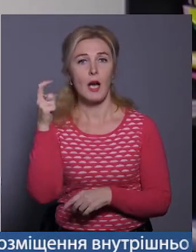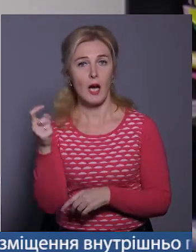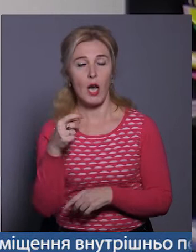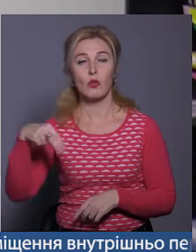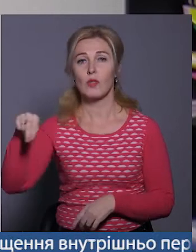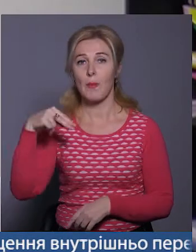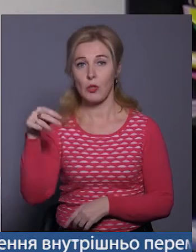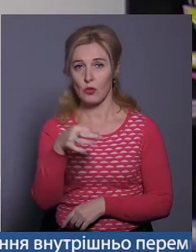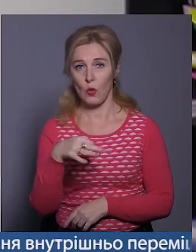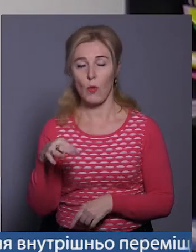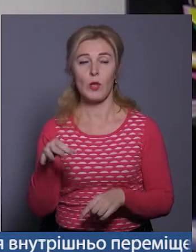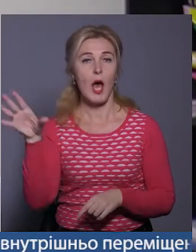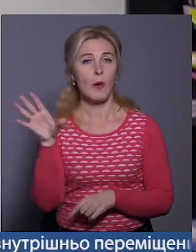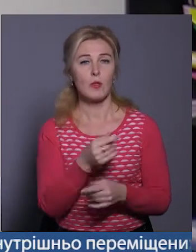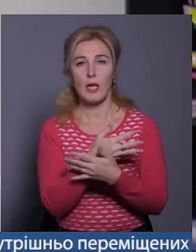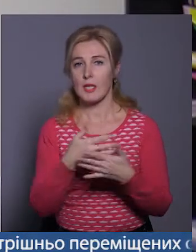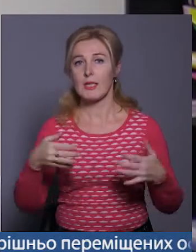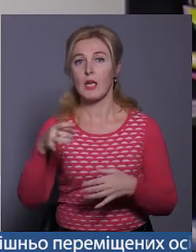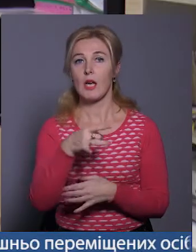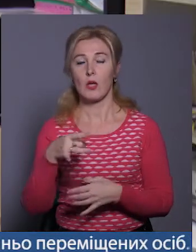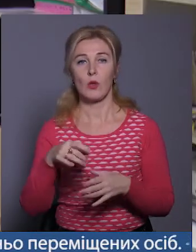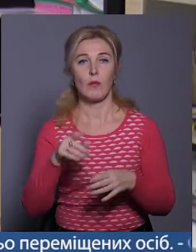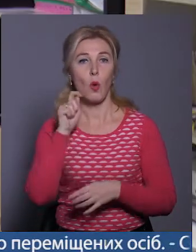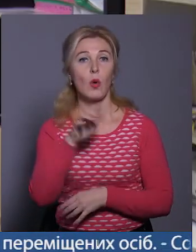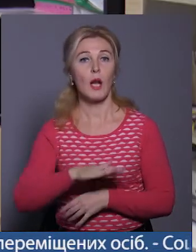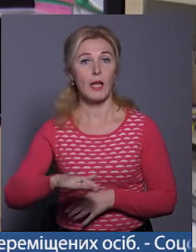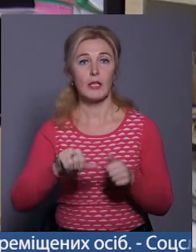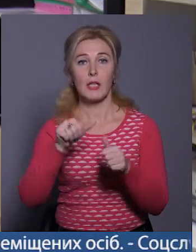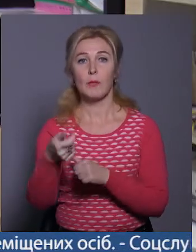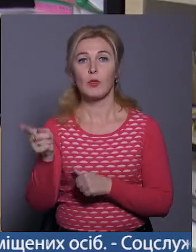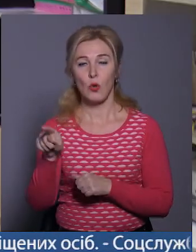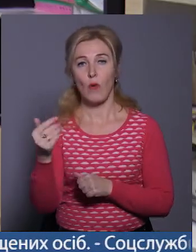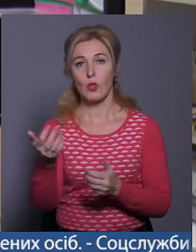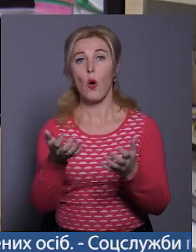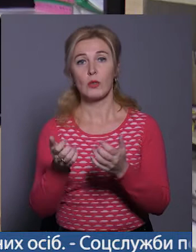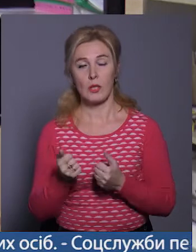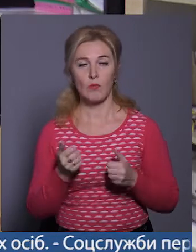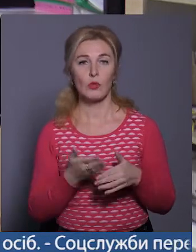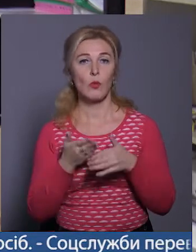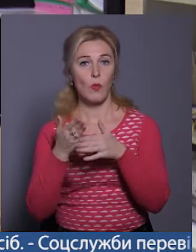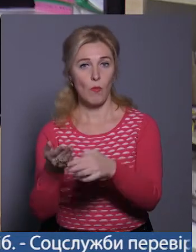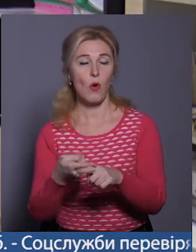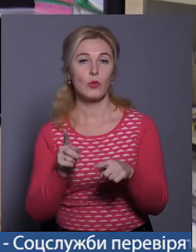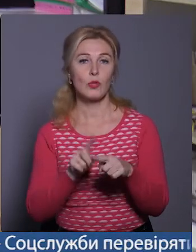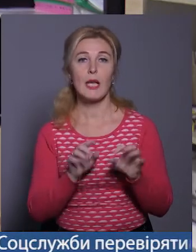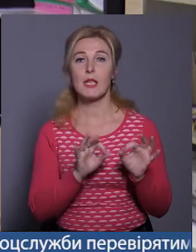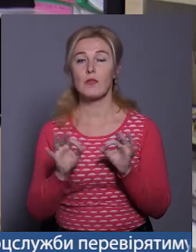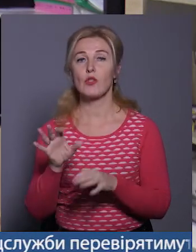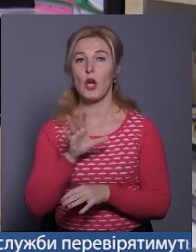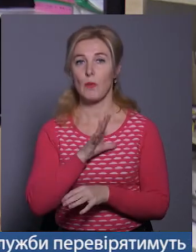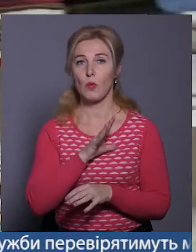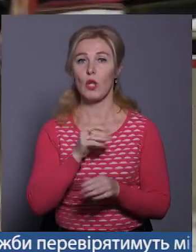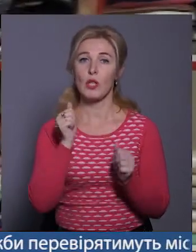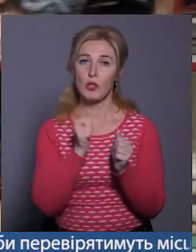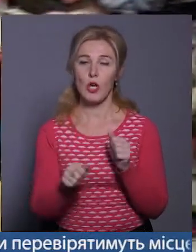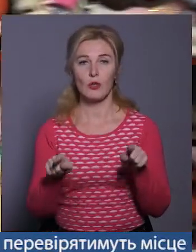області, Запоріжжя, тобто абсолютно з різних локацій України. Крім того, що вони отримали допомогу, допомогу. Це зазвичай були, часто були